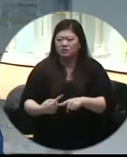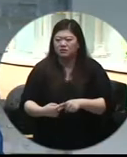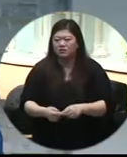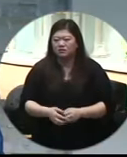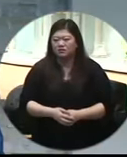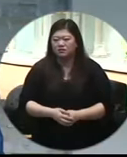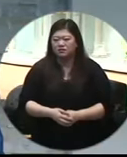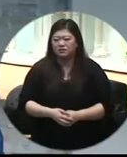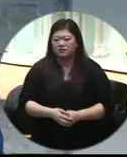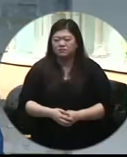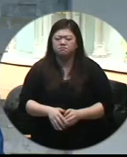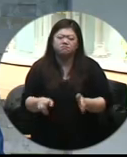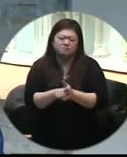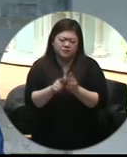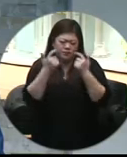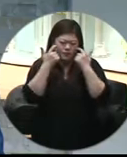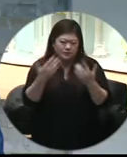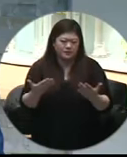이게 믿음 있는 사람이에요.